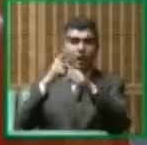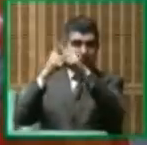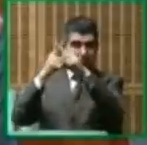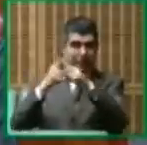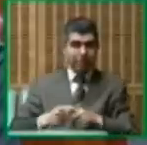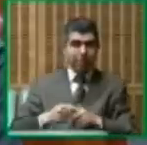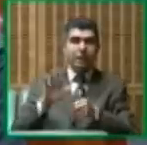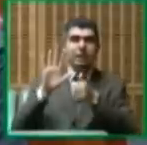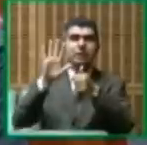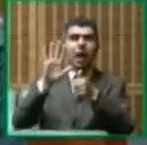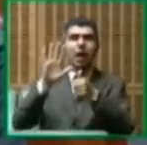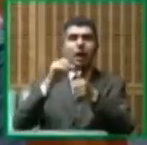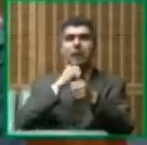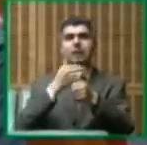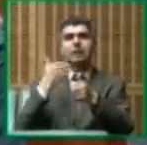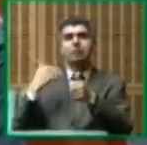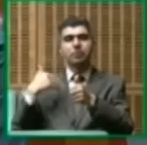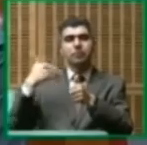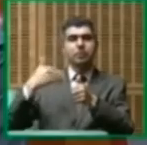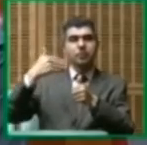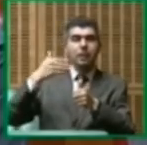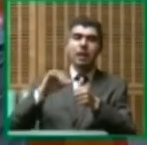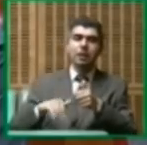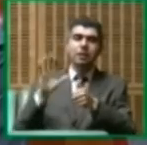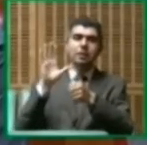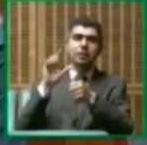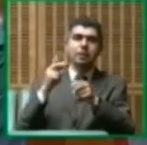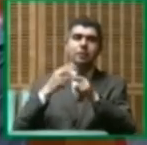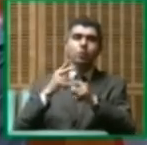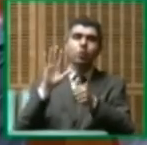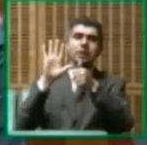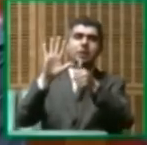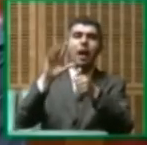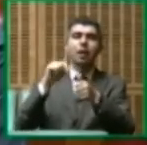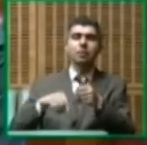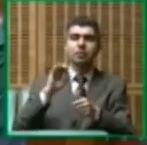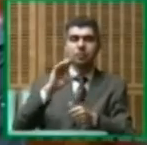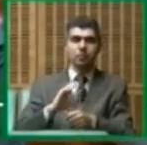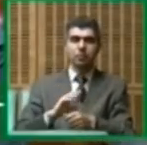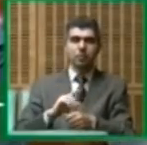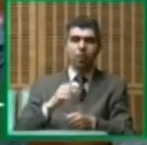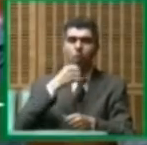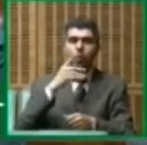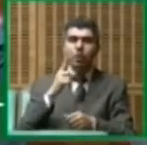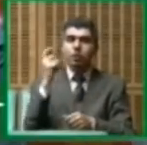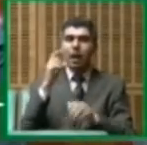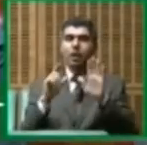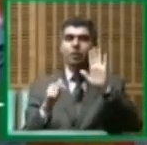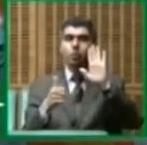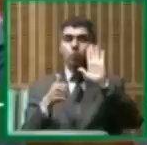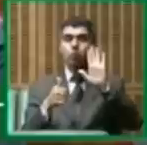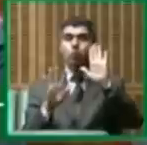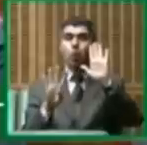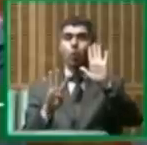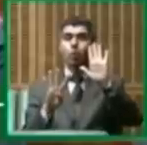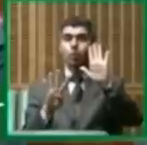بلادنا، اللي كيجرى إن شاء الله من بين 1 إلى 20 سبتمبر. عنده واحد السياق تيأطرو،